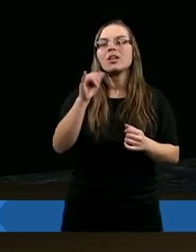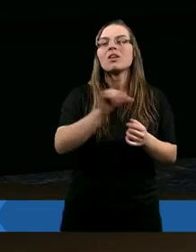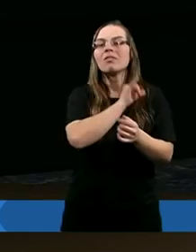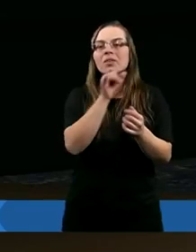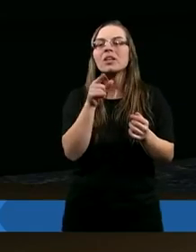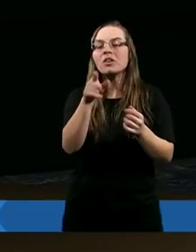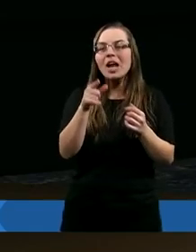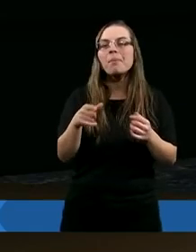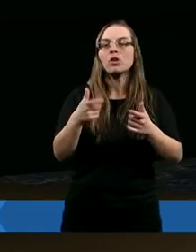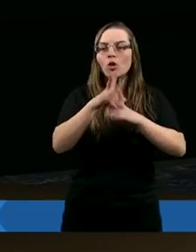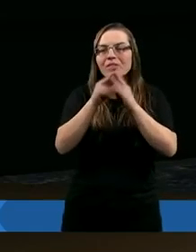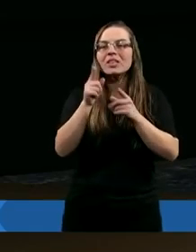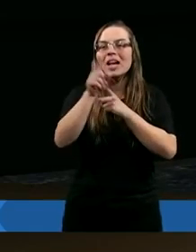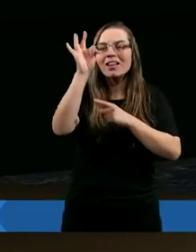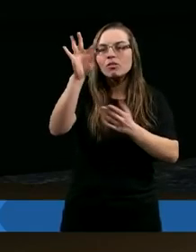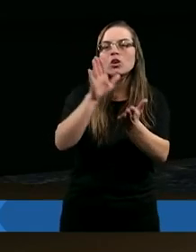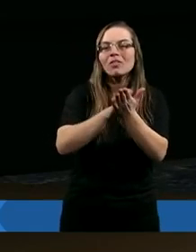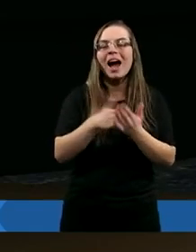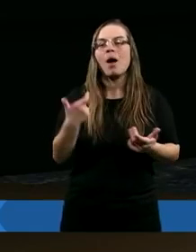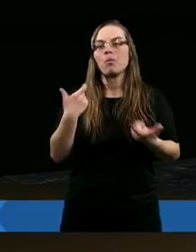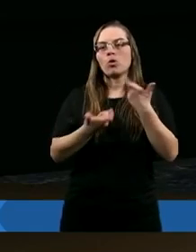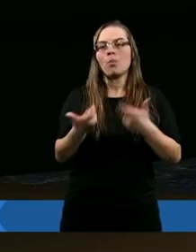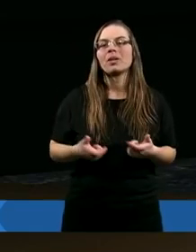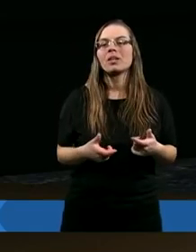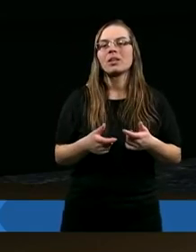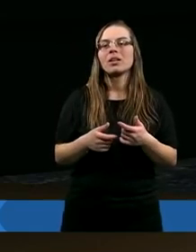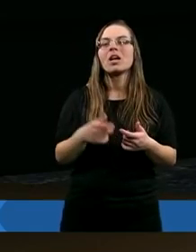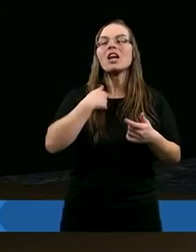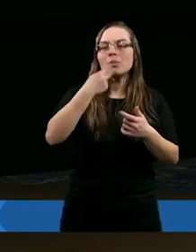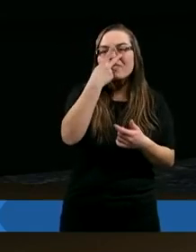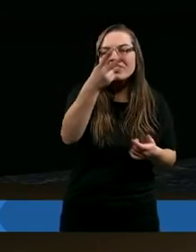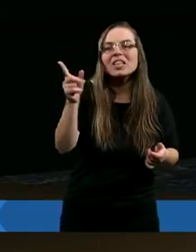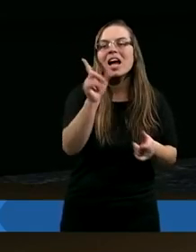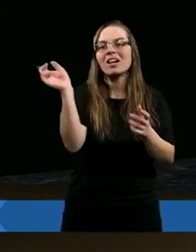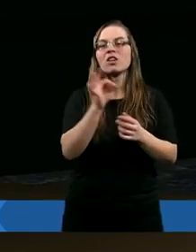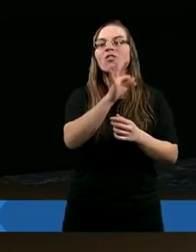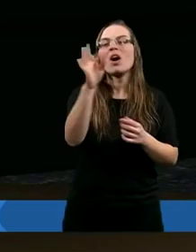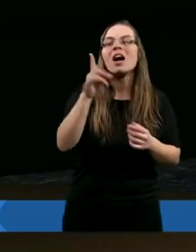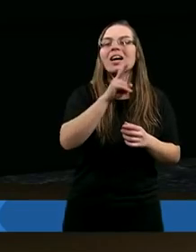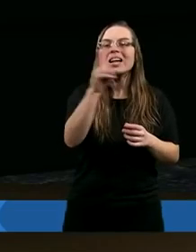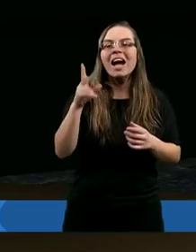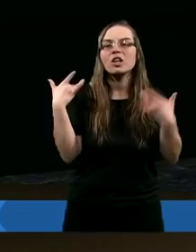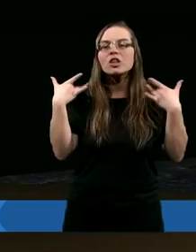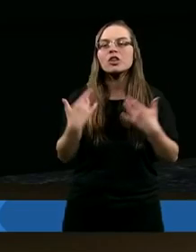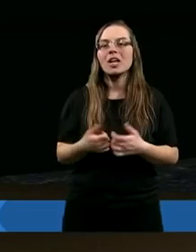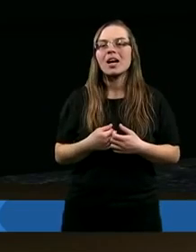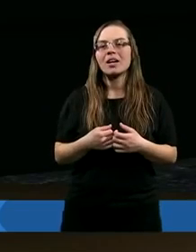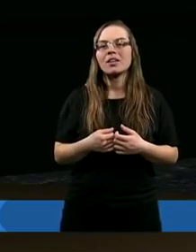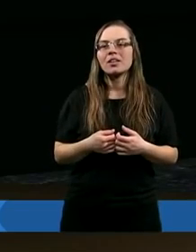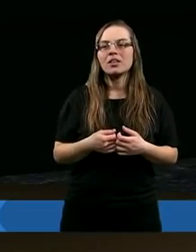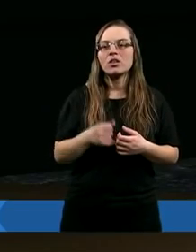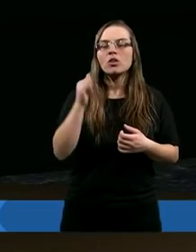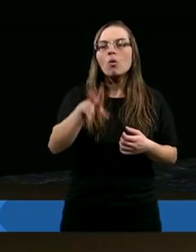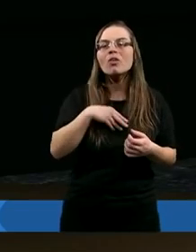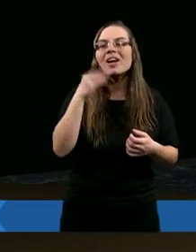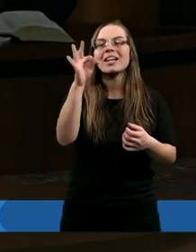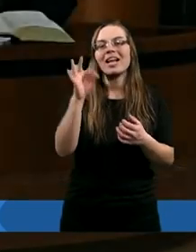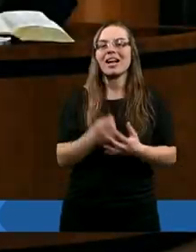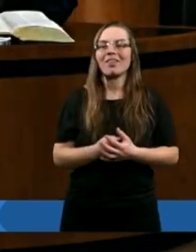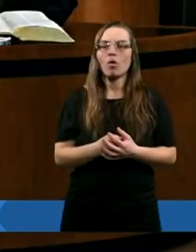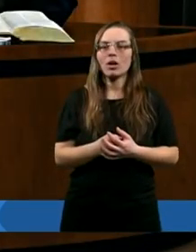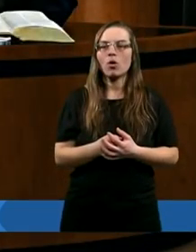aby inni ludzie widzieli nas, Twoje podobieństwo. Panie, aby widzieli przez nas Twoją świętość. Prosimy Cię o to,